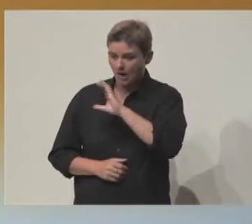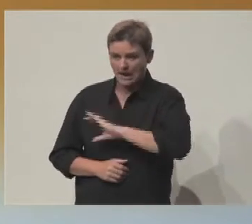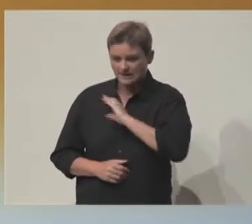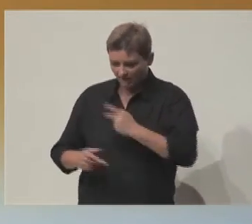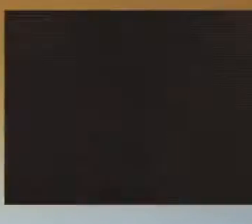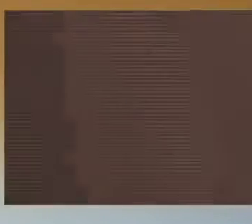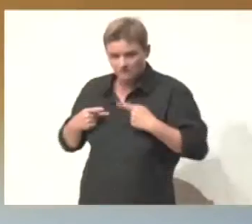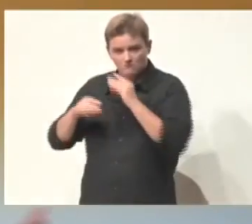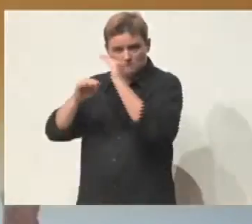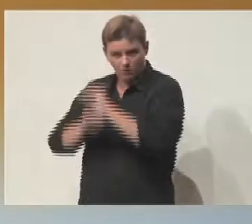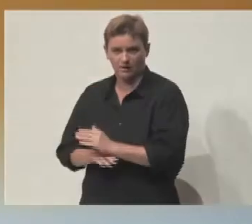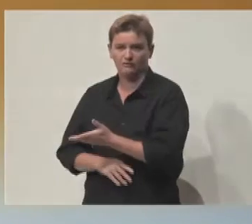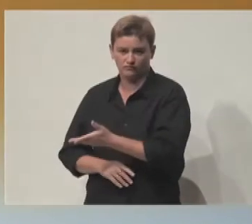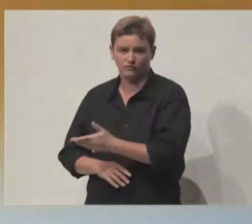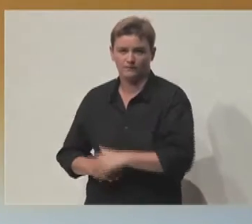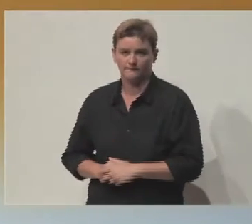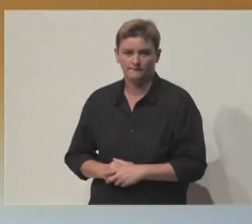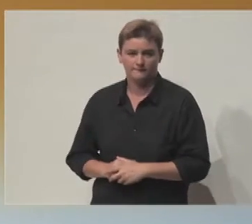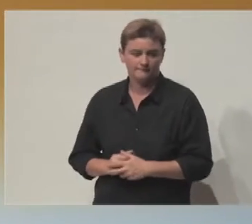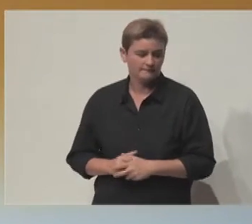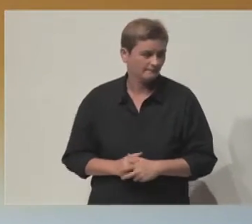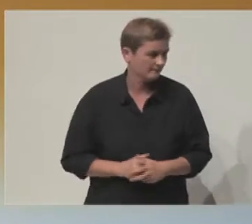et nous le savons bien